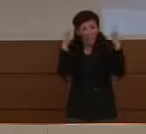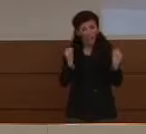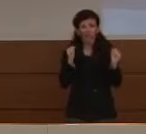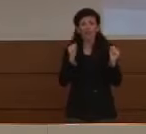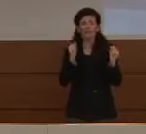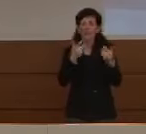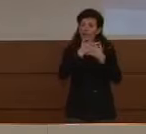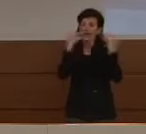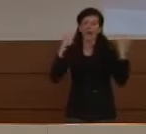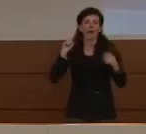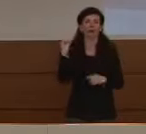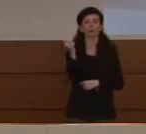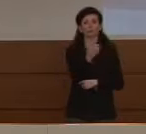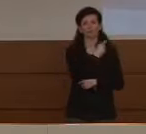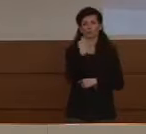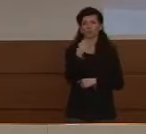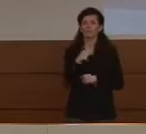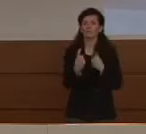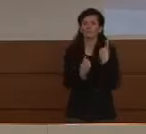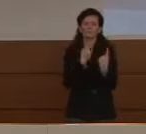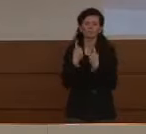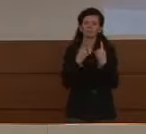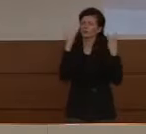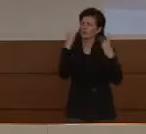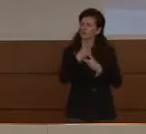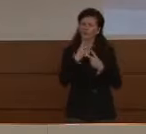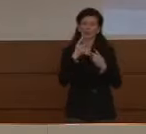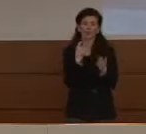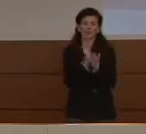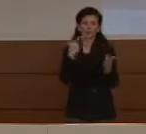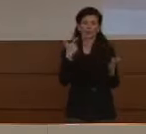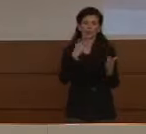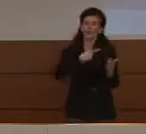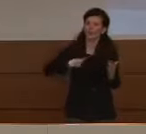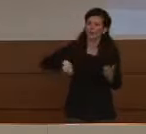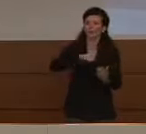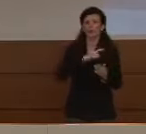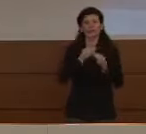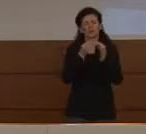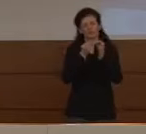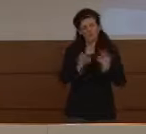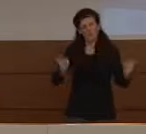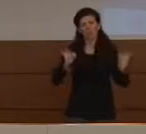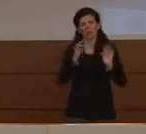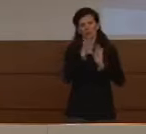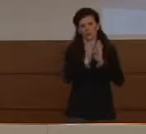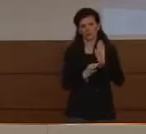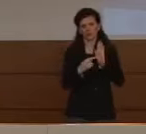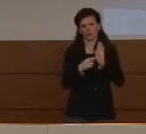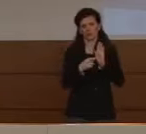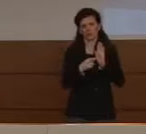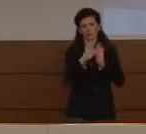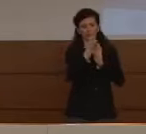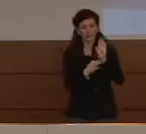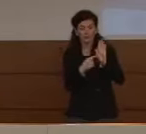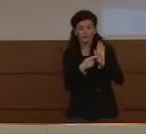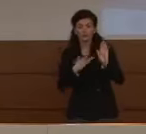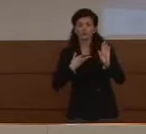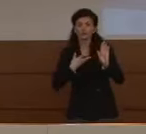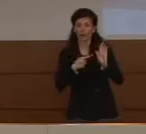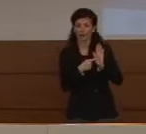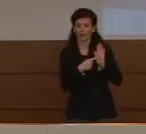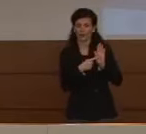perché è una situazione importante dobbiamo rispettare quelle che sono le normative vigenti è